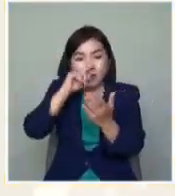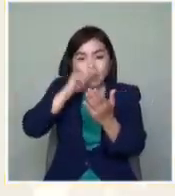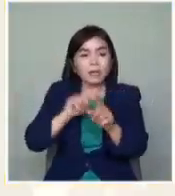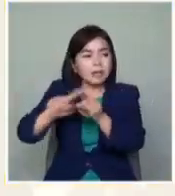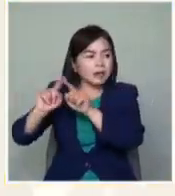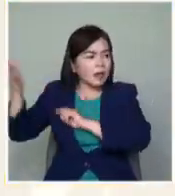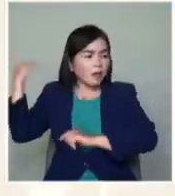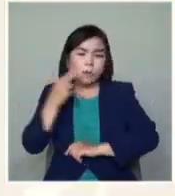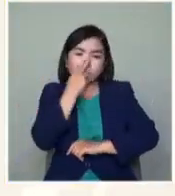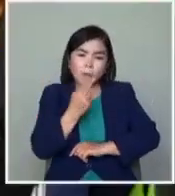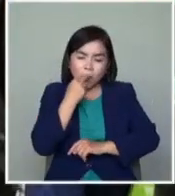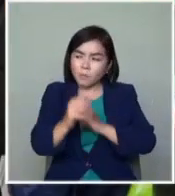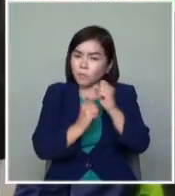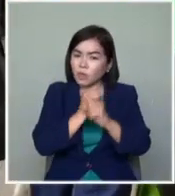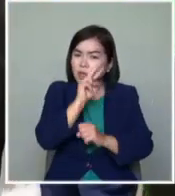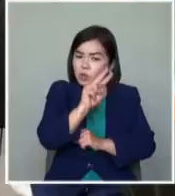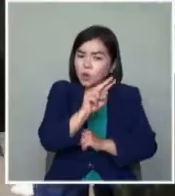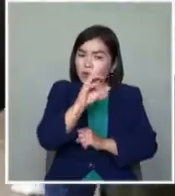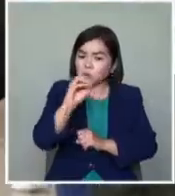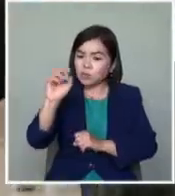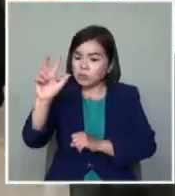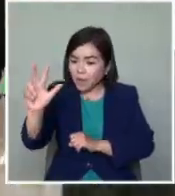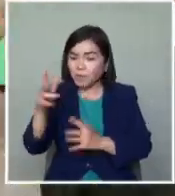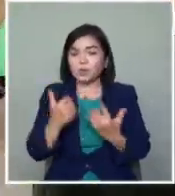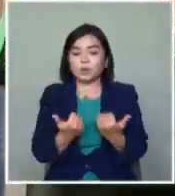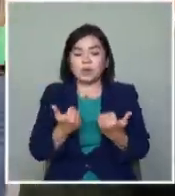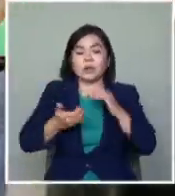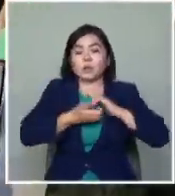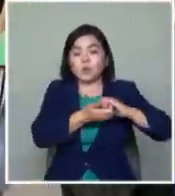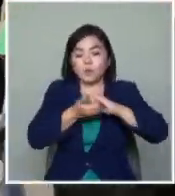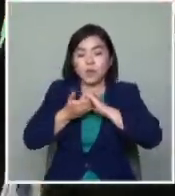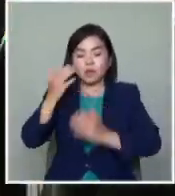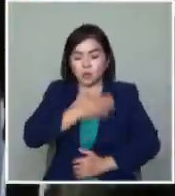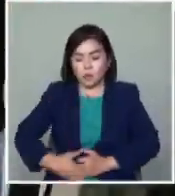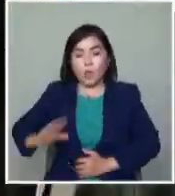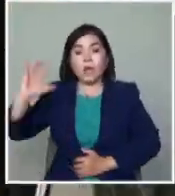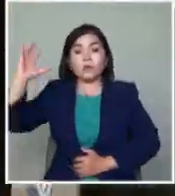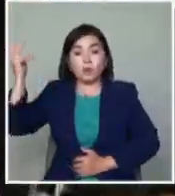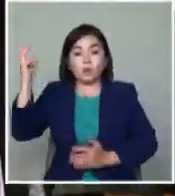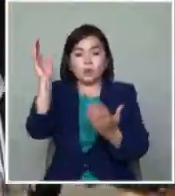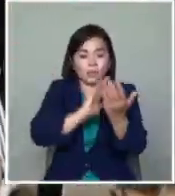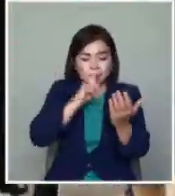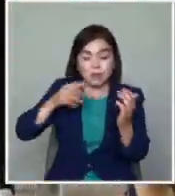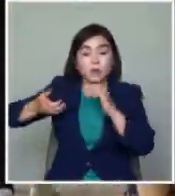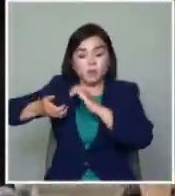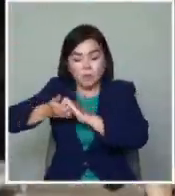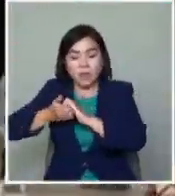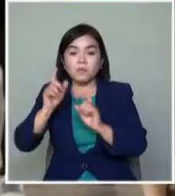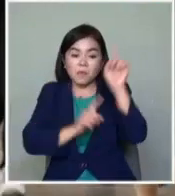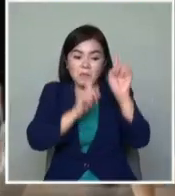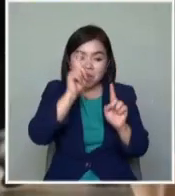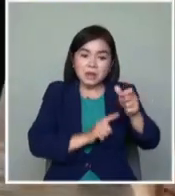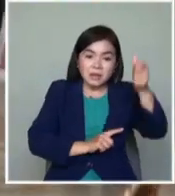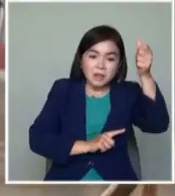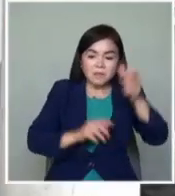าร์ในปี2003เหตุการณ์ในปัจจุบันร่วมมือกับองค์การอนามัยโลกในประเทศเพื่อประเมินจุดอ่อนจุดแข็ง